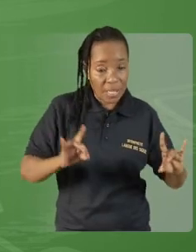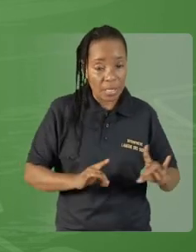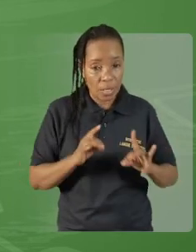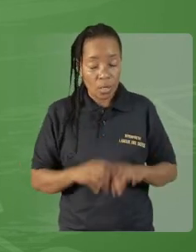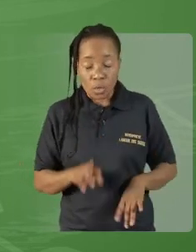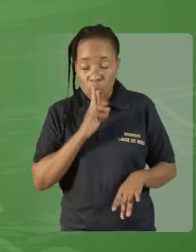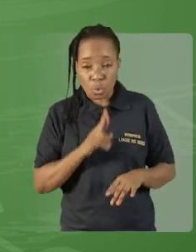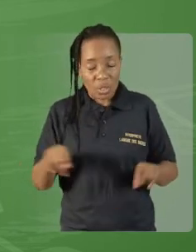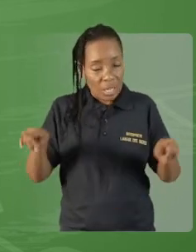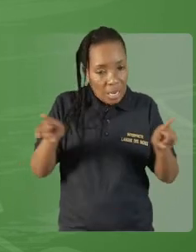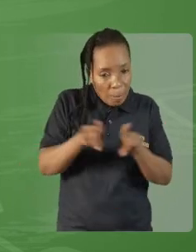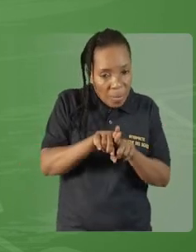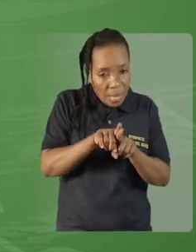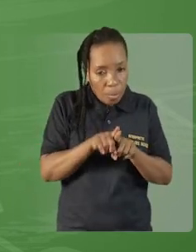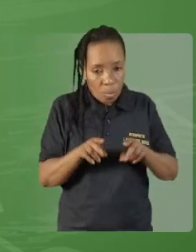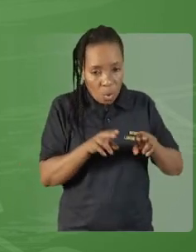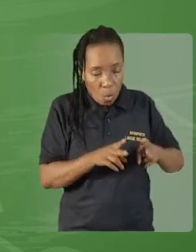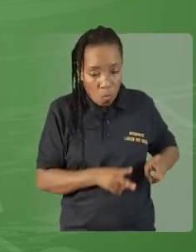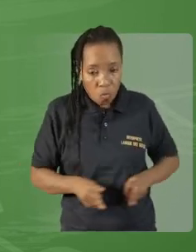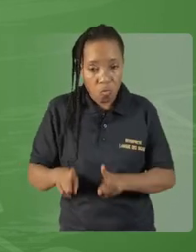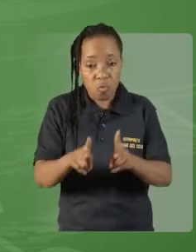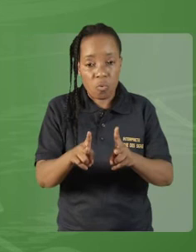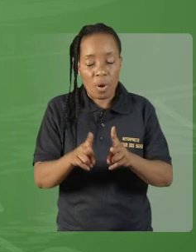féconde complémentarité.